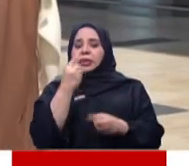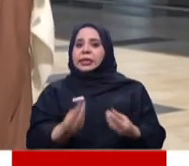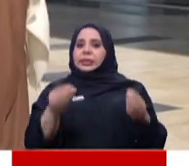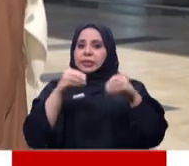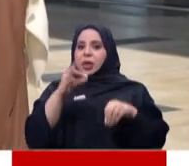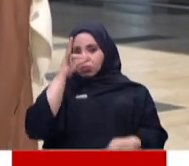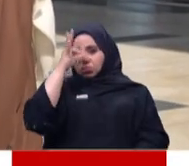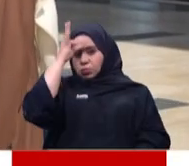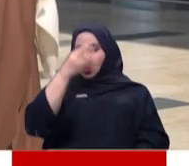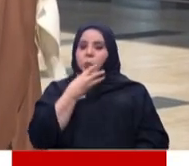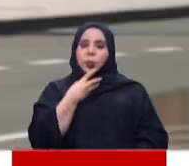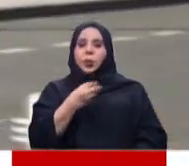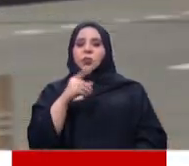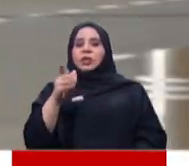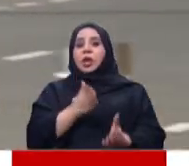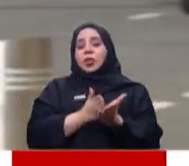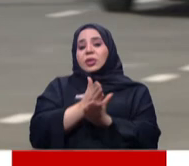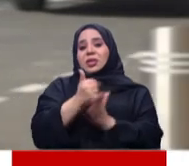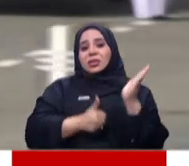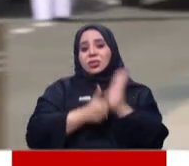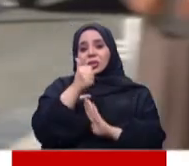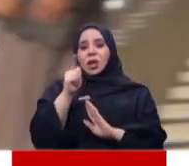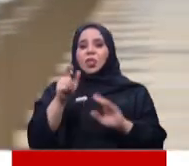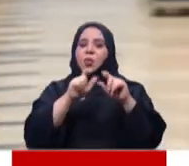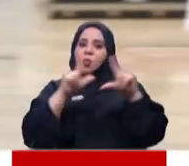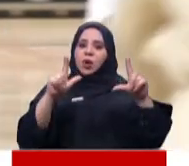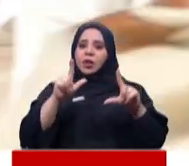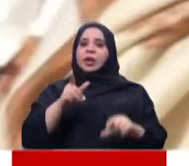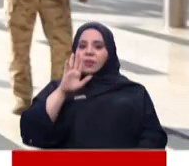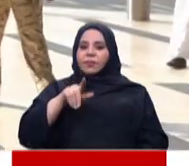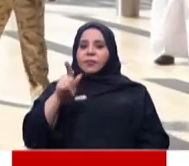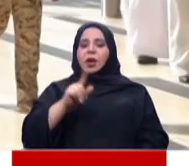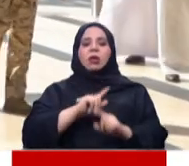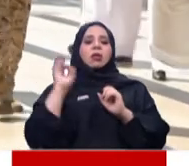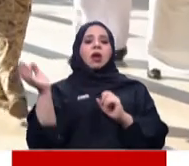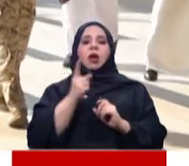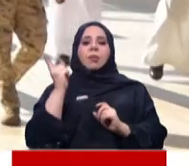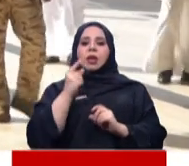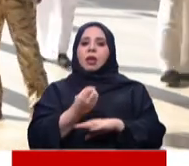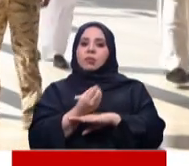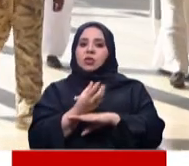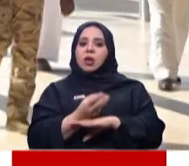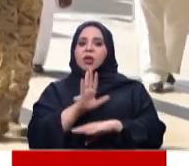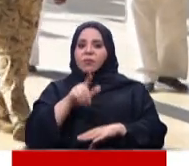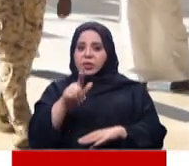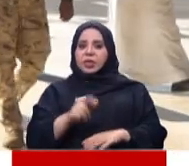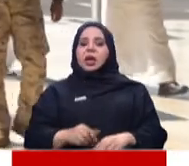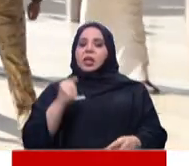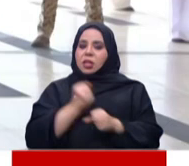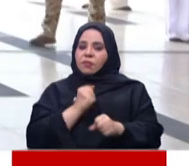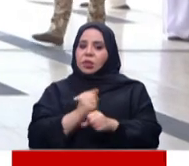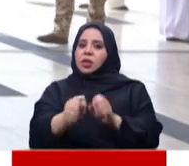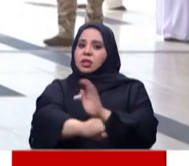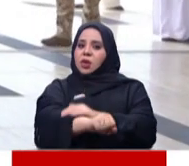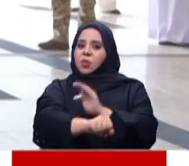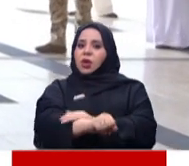دائما طابعا مميزا على وتيرة الإنجاز، وهذا ما يتجلى في كافة المشاريع التي يتم تنفيذها بسواعد